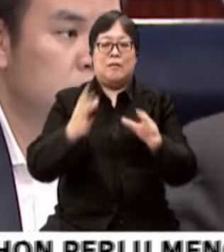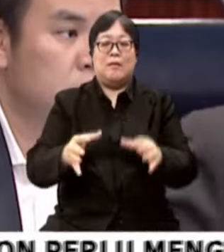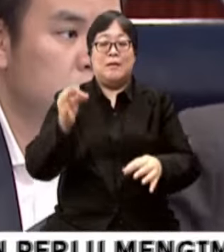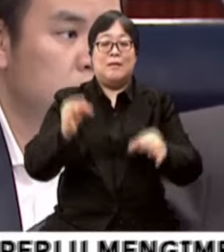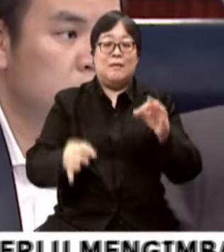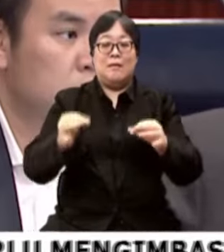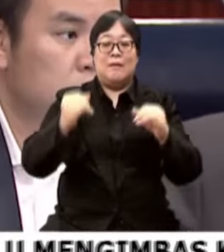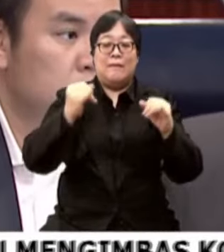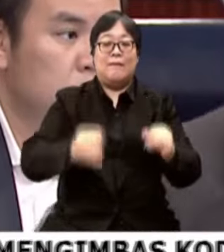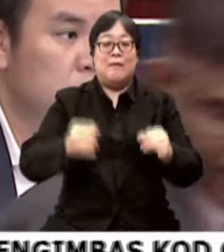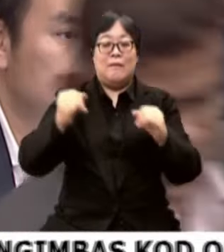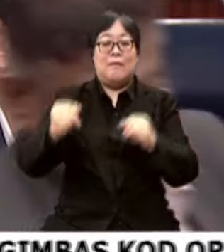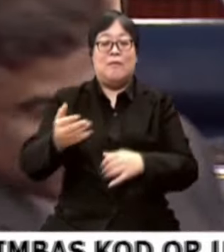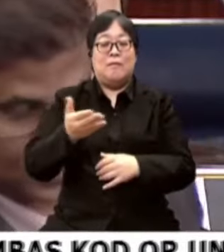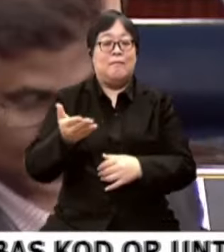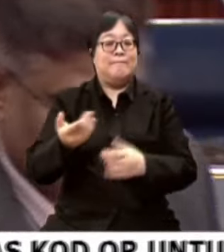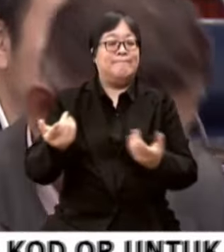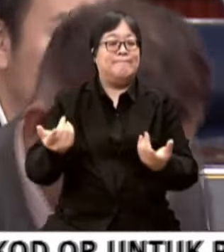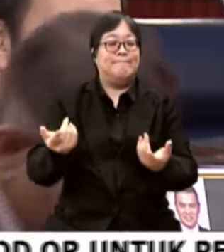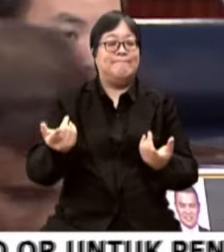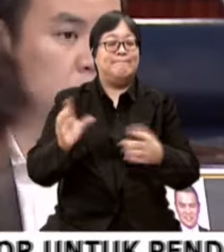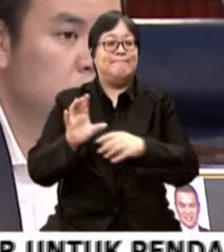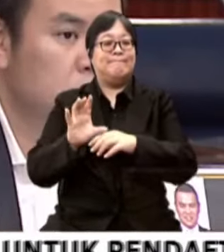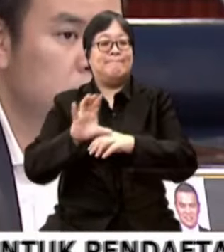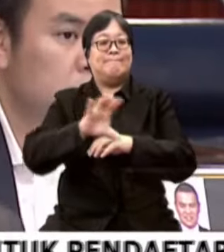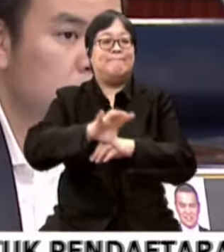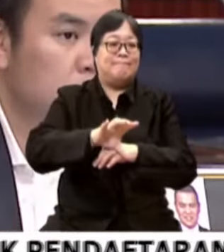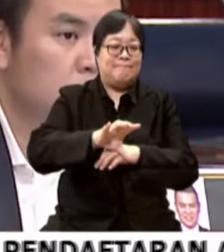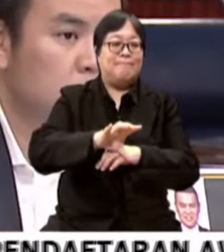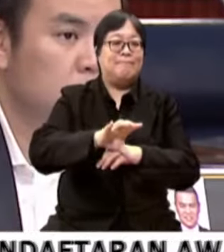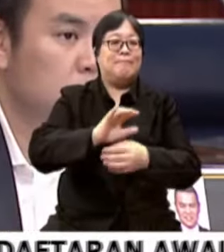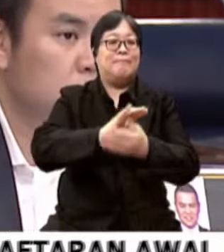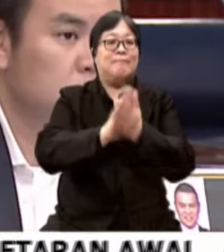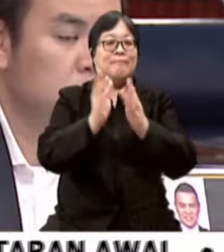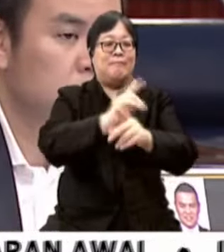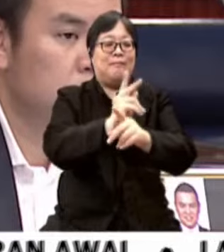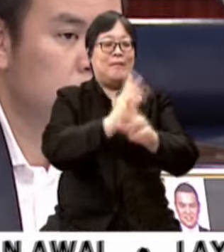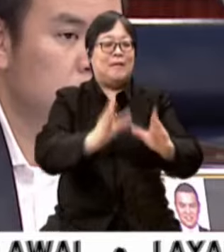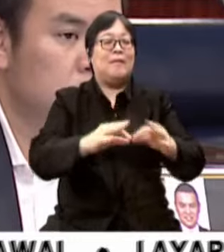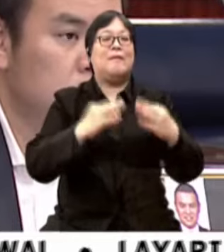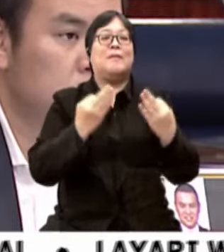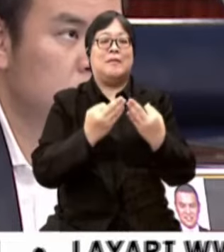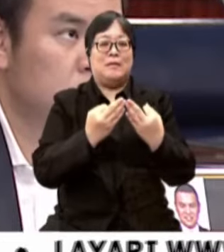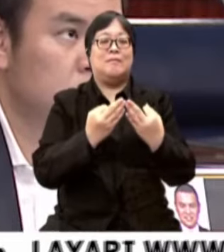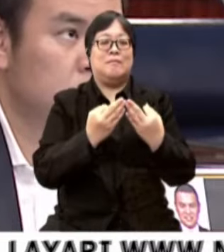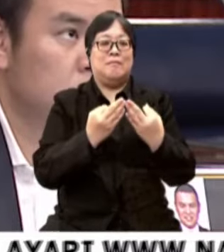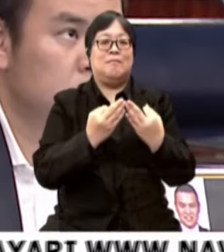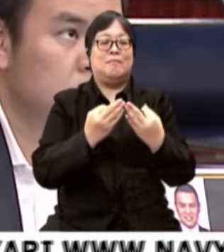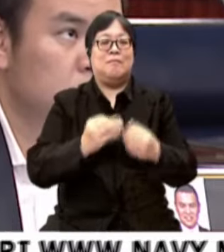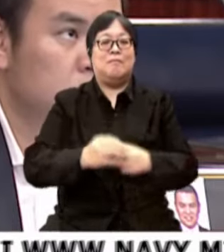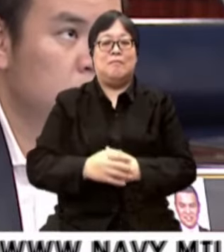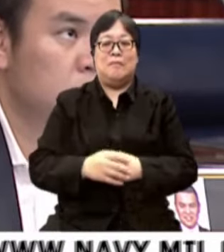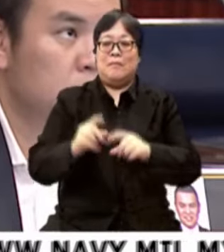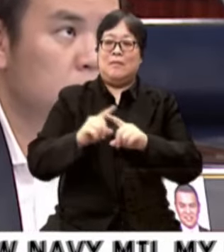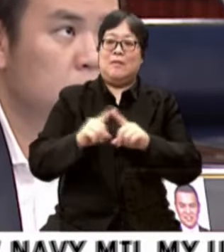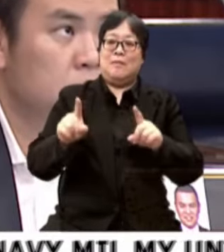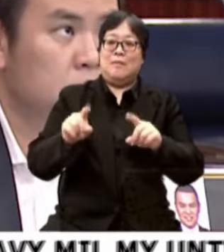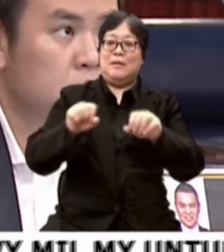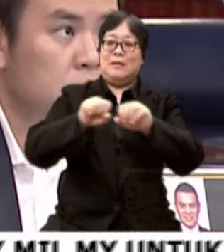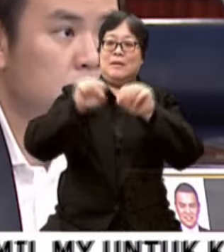sekiranya individu itu tetibanya dipaksa menjadi penjaga kepada ahli keluarga tetapi dalam